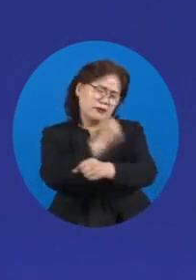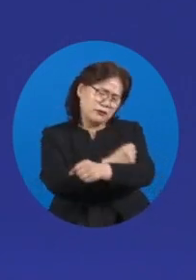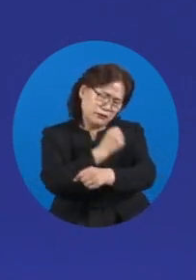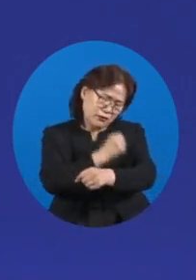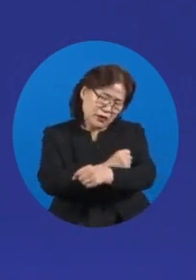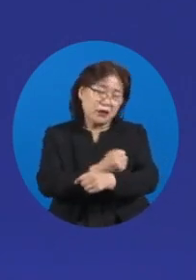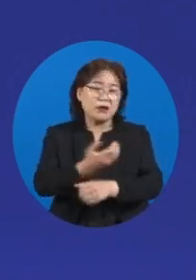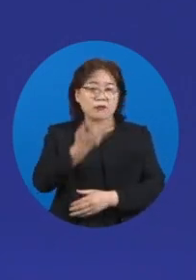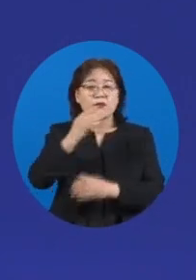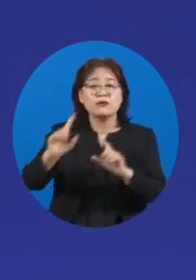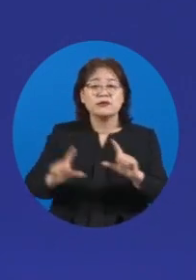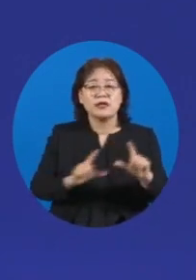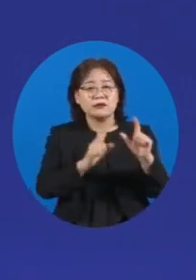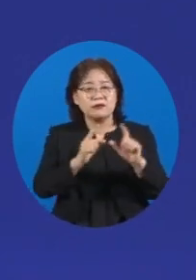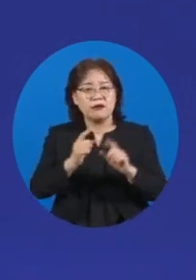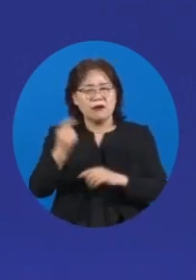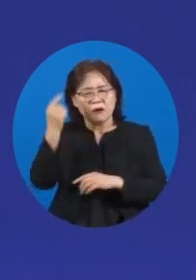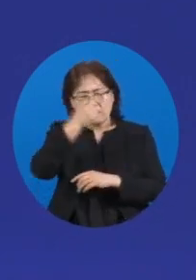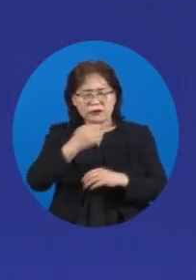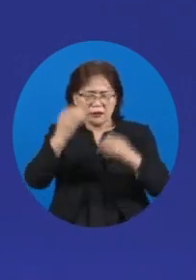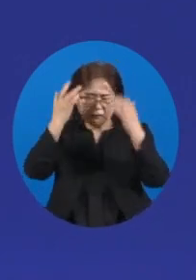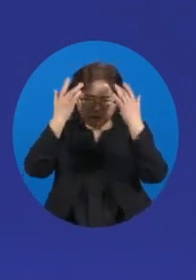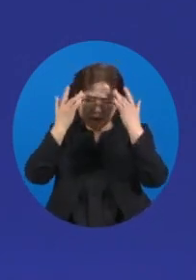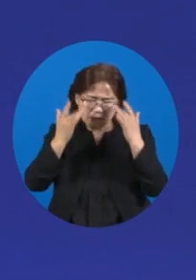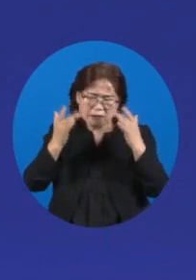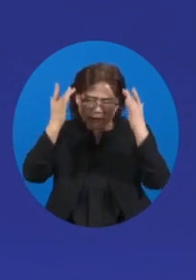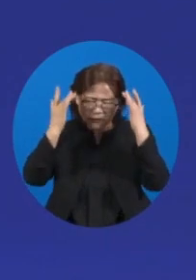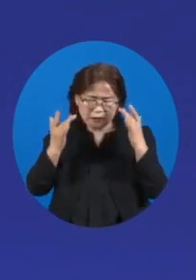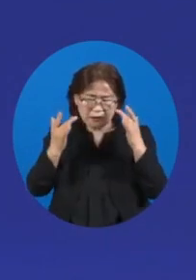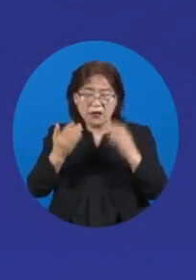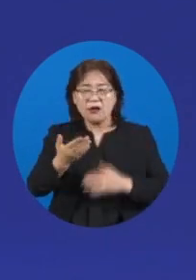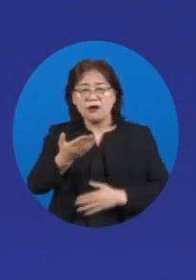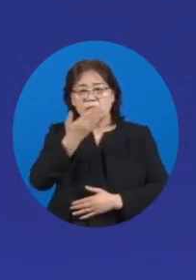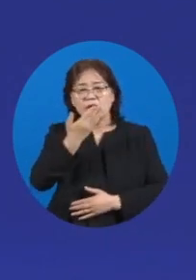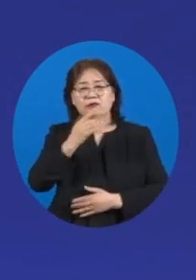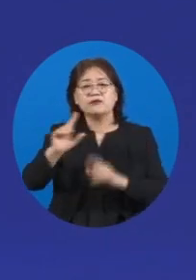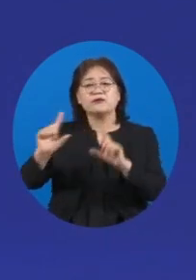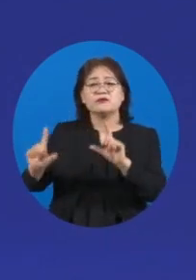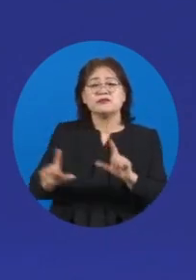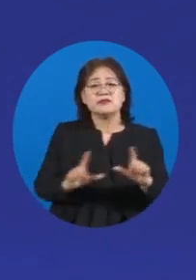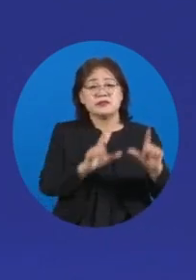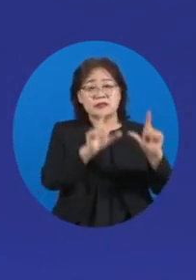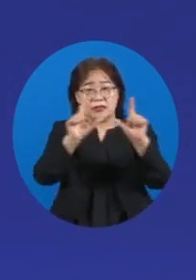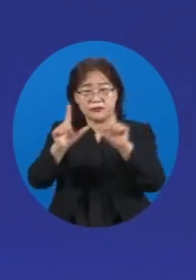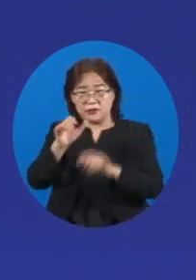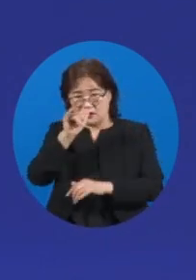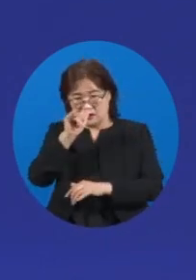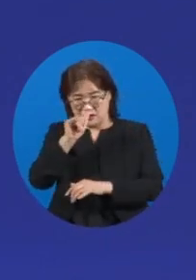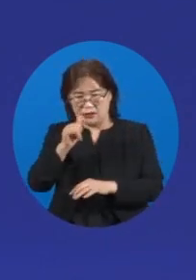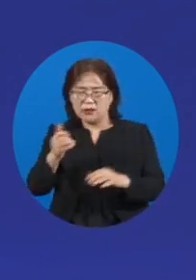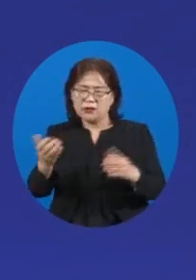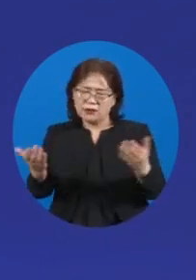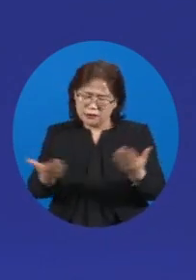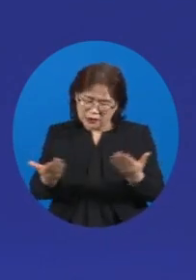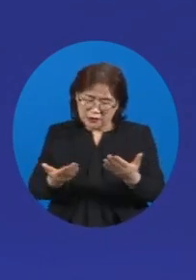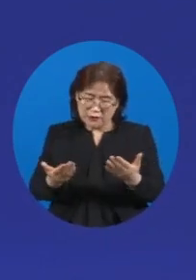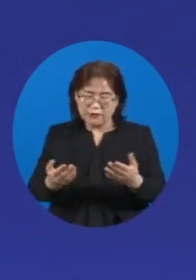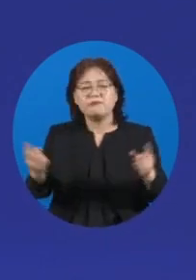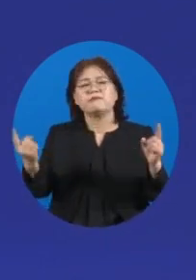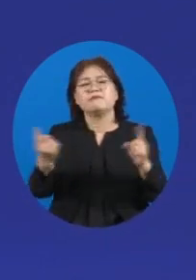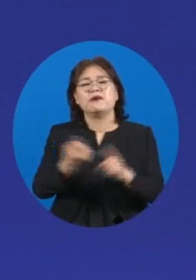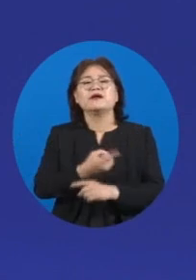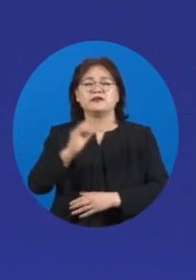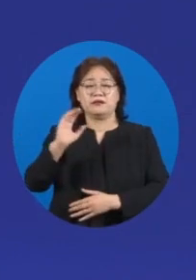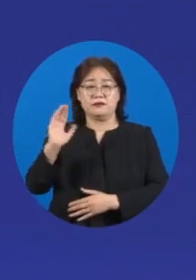되고 얼굴에 땀을 흘려야 많이 먹을 것을 먹게 되는 그런 노동 으로 바뀌어 버린 거에요